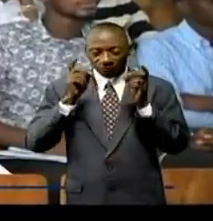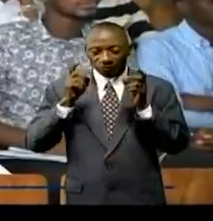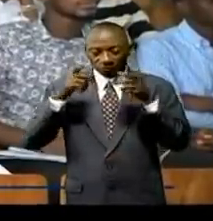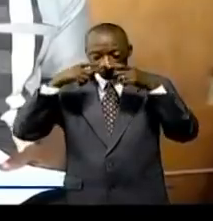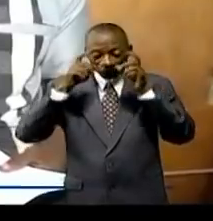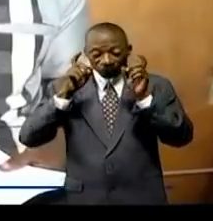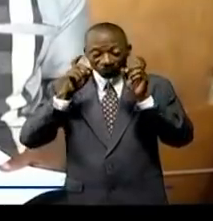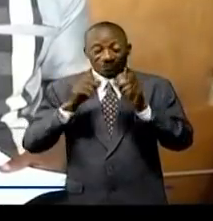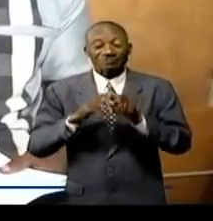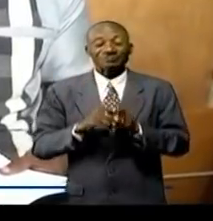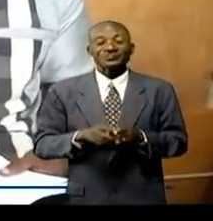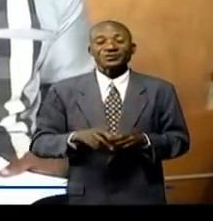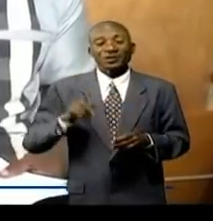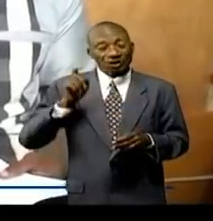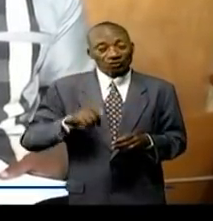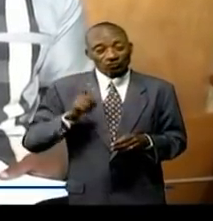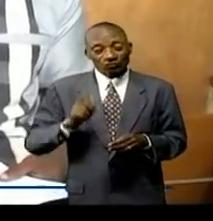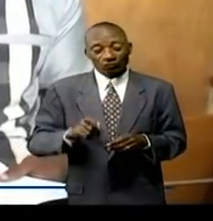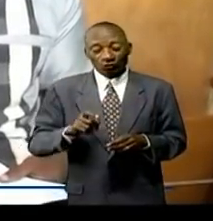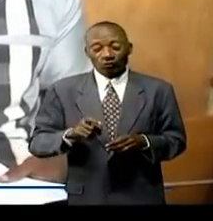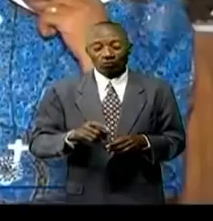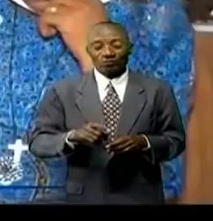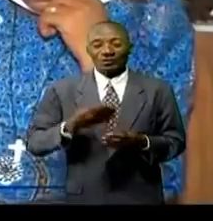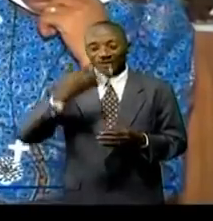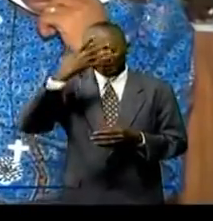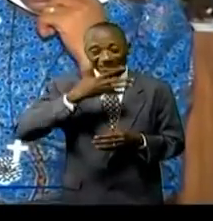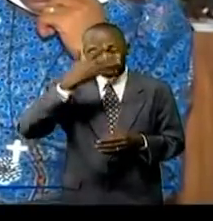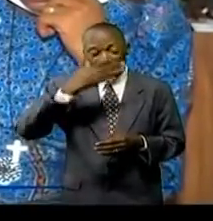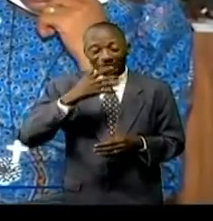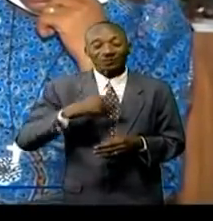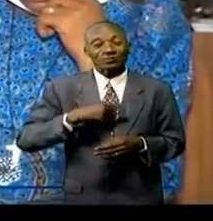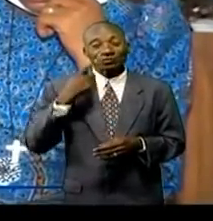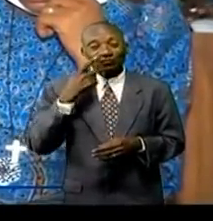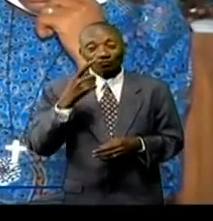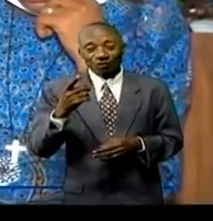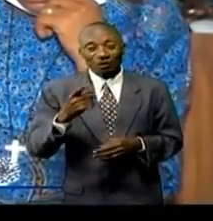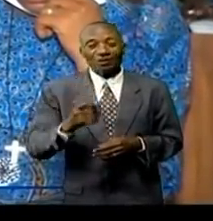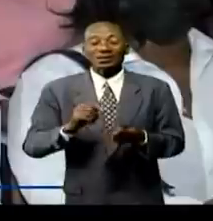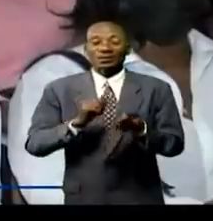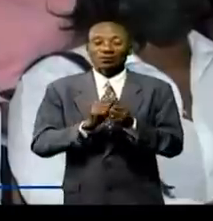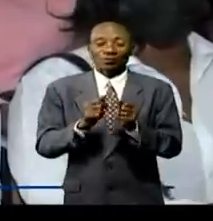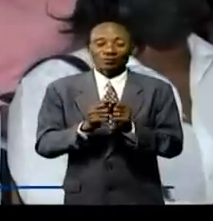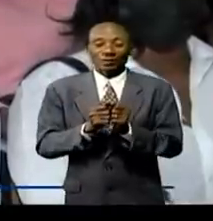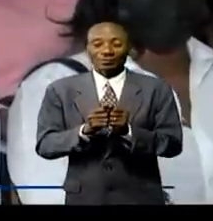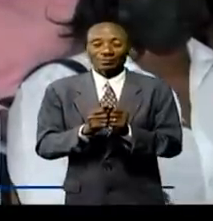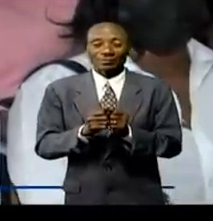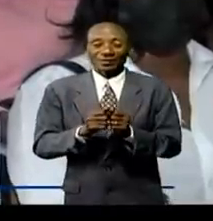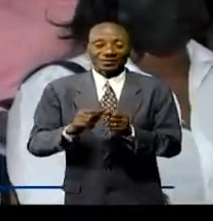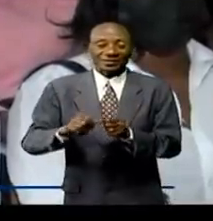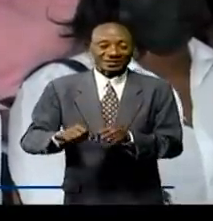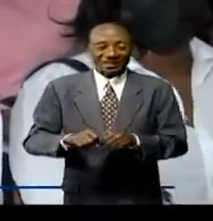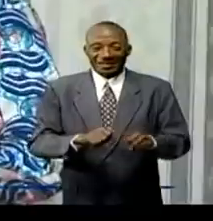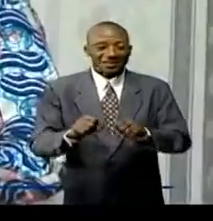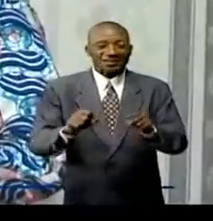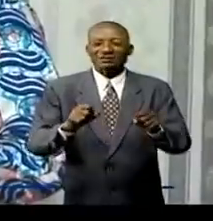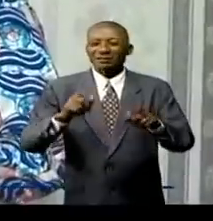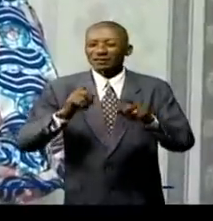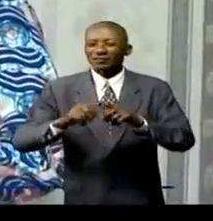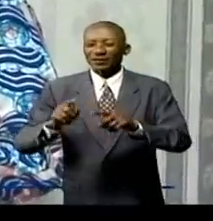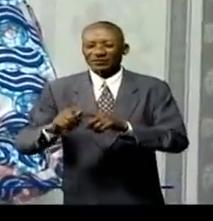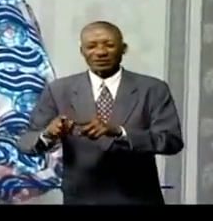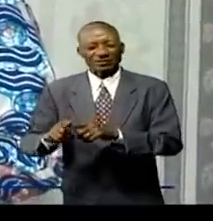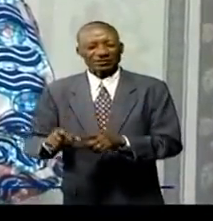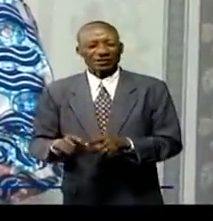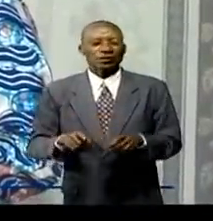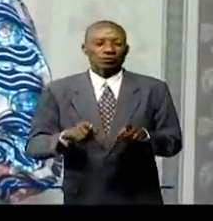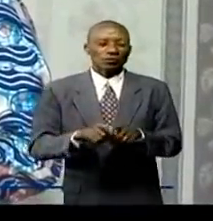culture de la transparence, une grande valeur sur les plans stratégiques de cet établissement, a signifié le recteur Ferdinand